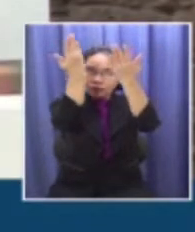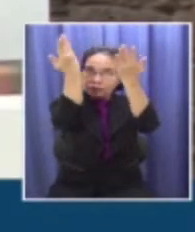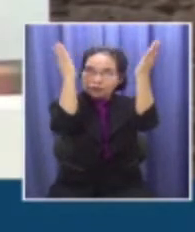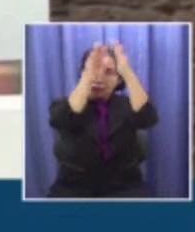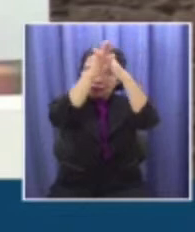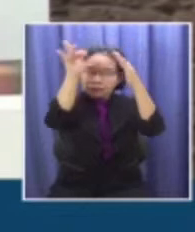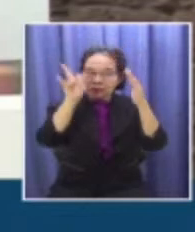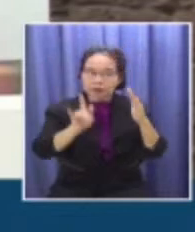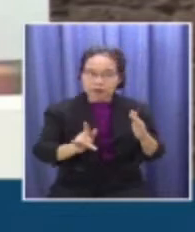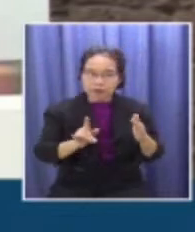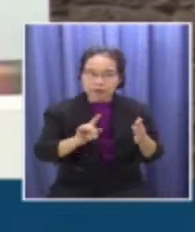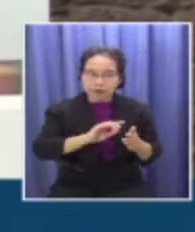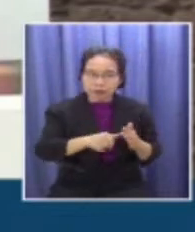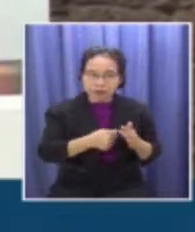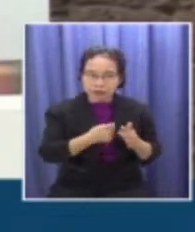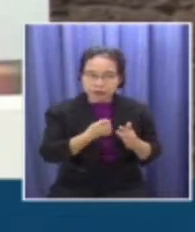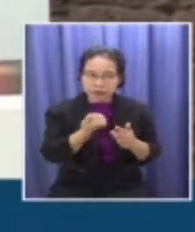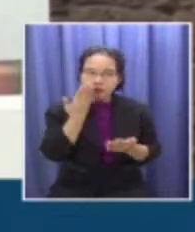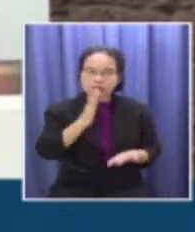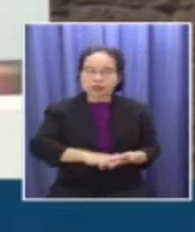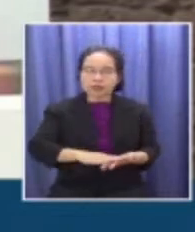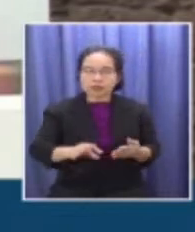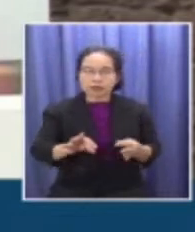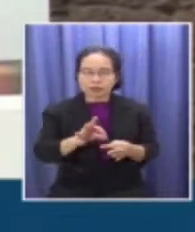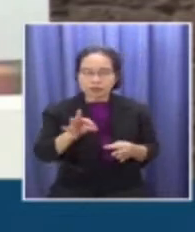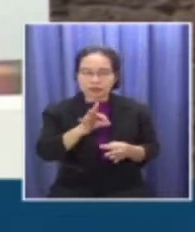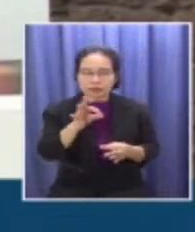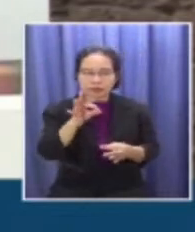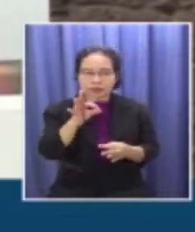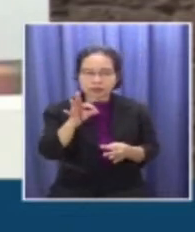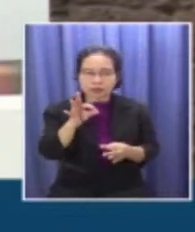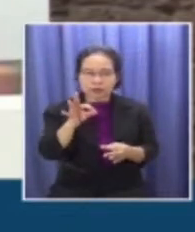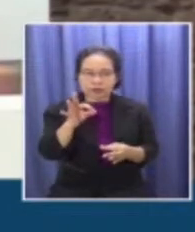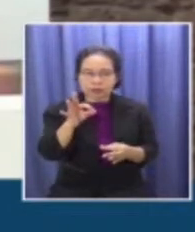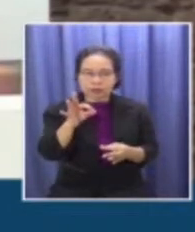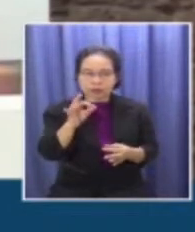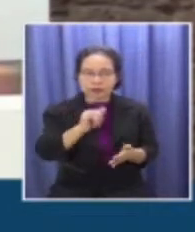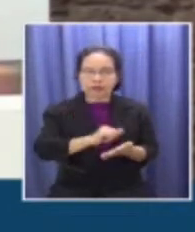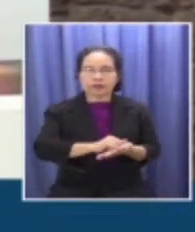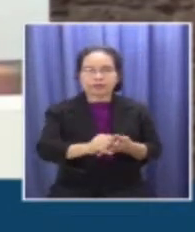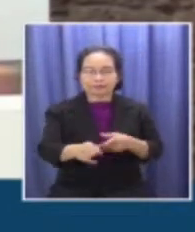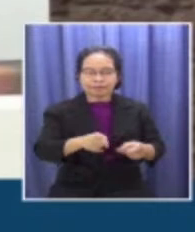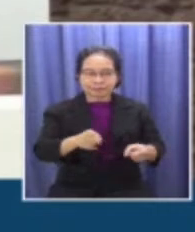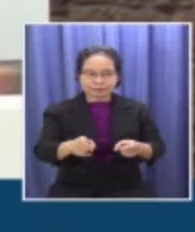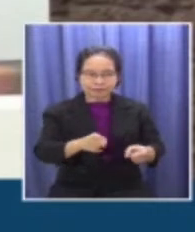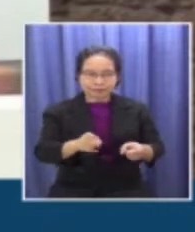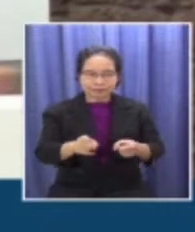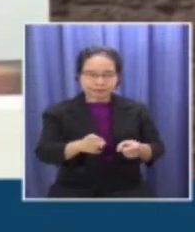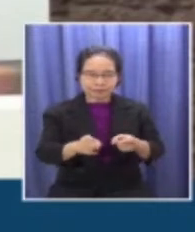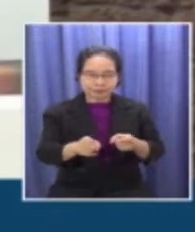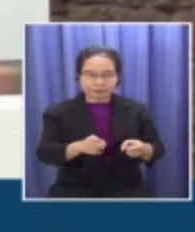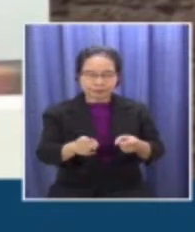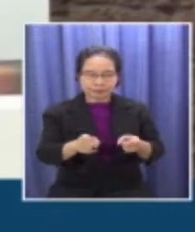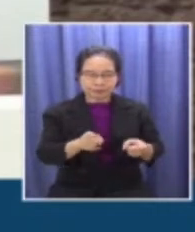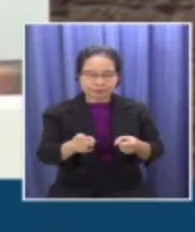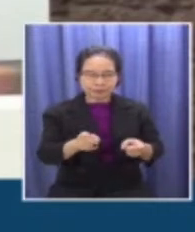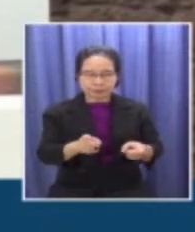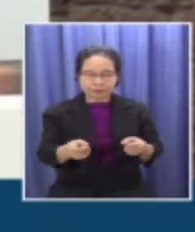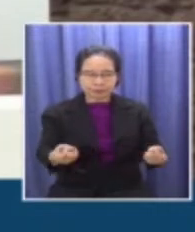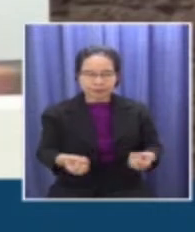ɛna ɛde bɔne ahodoɔ na wɔsɛe ahodoɔ ɛba ewiase.